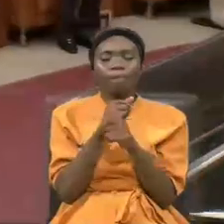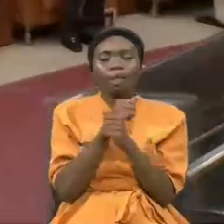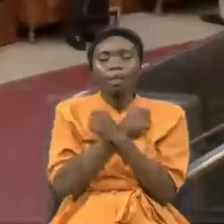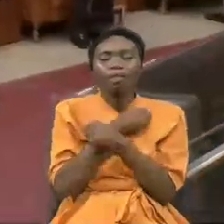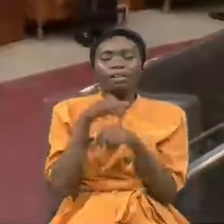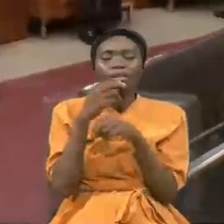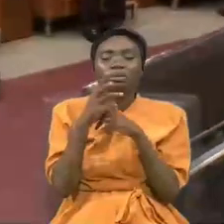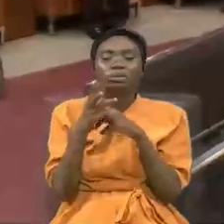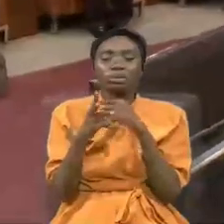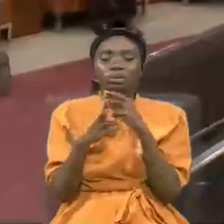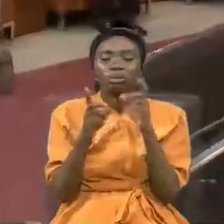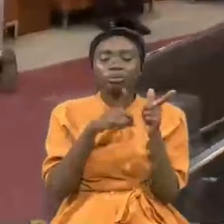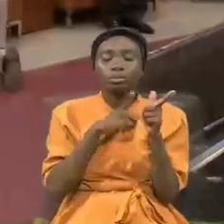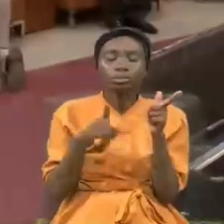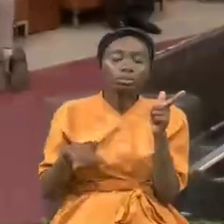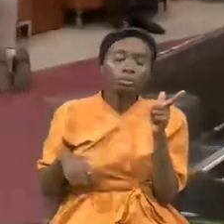dans le Seigneur.